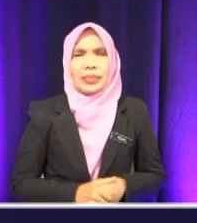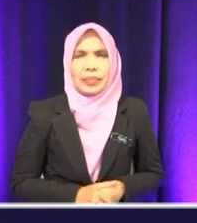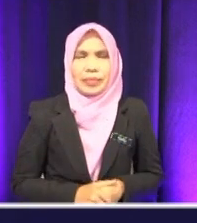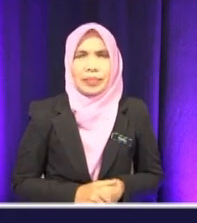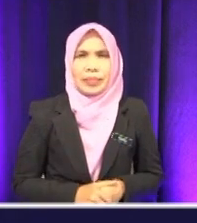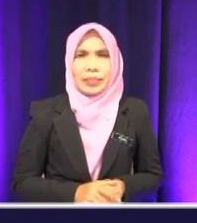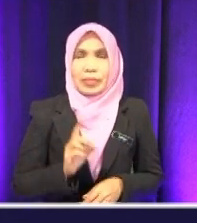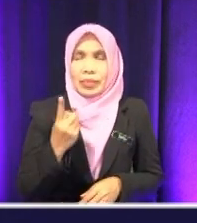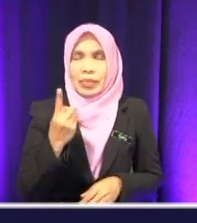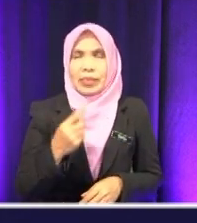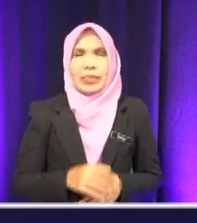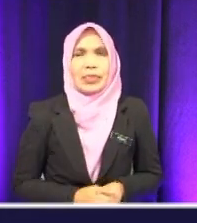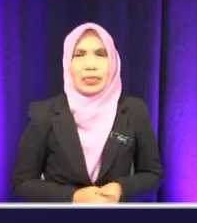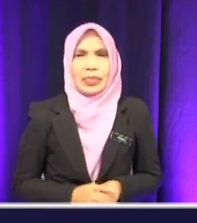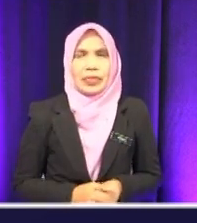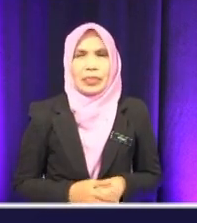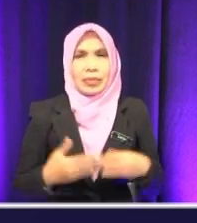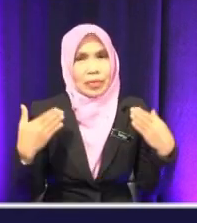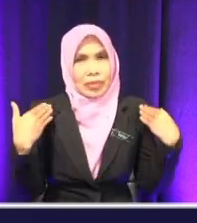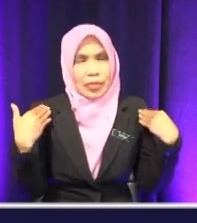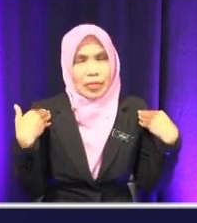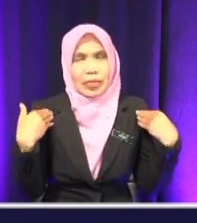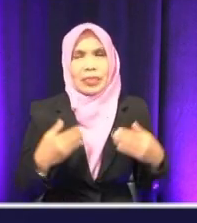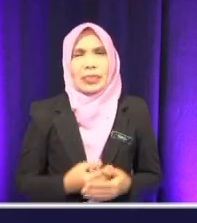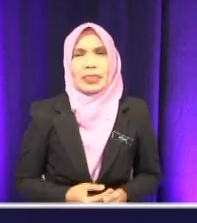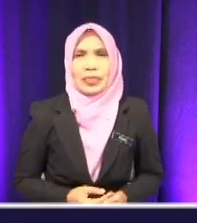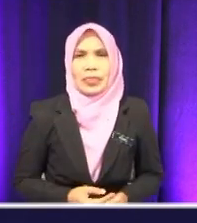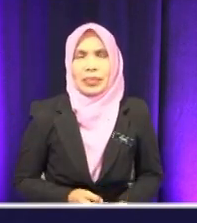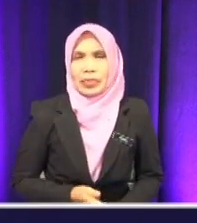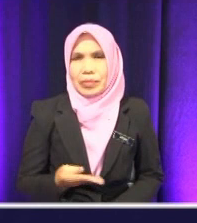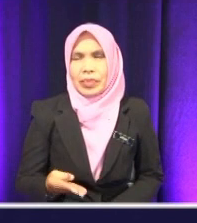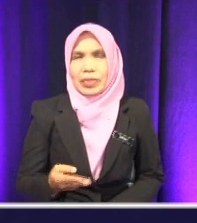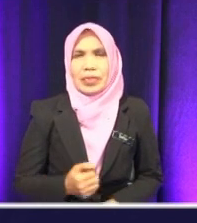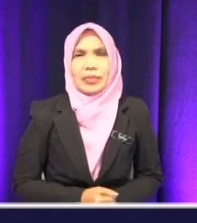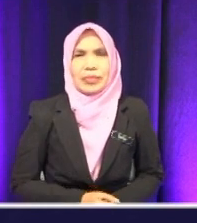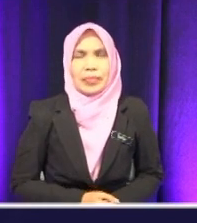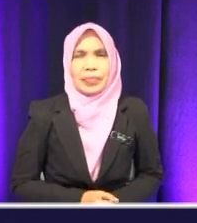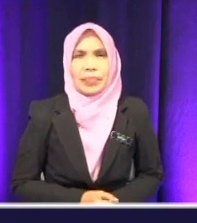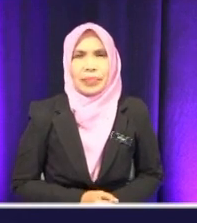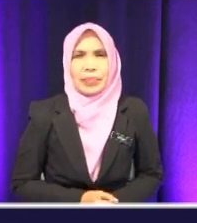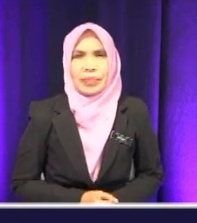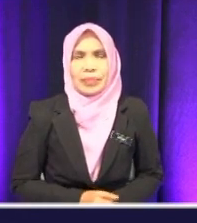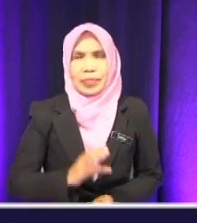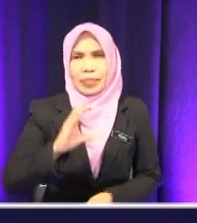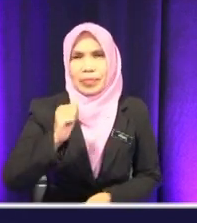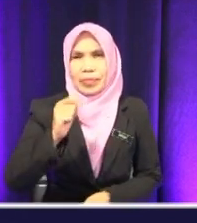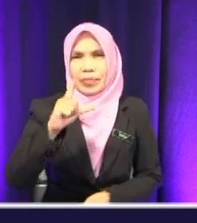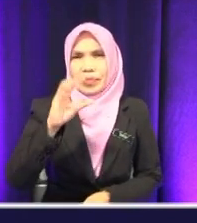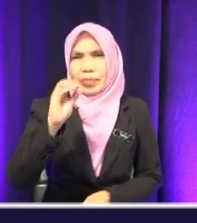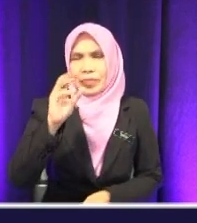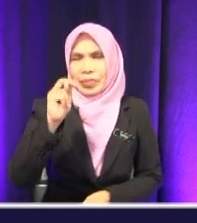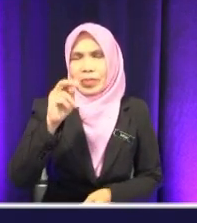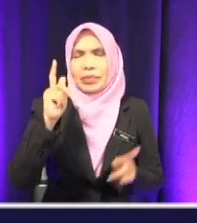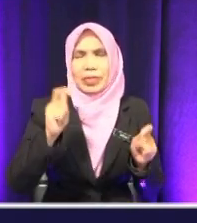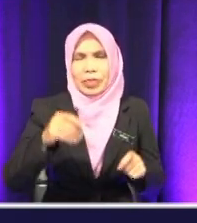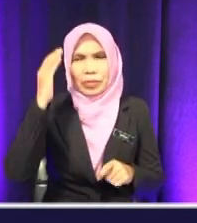ataupun bergerak dia memang ada Jadi calon-calon sebenarnya